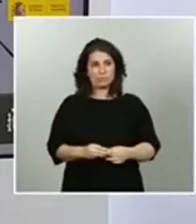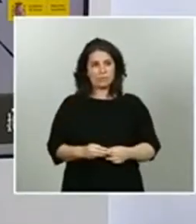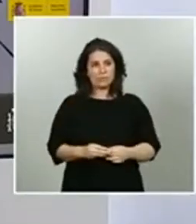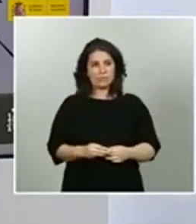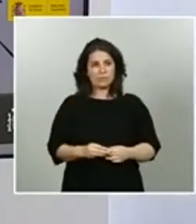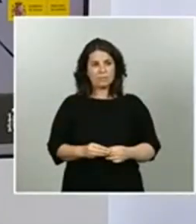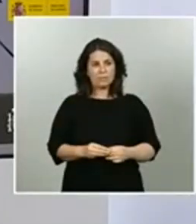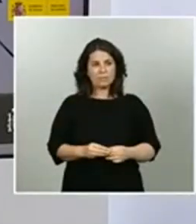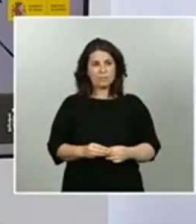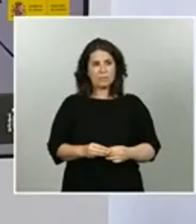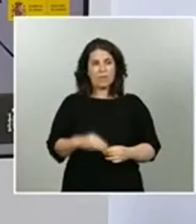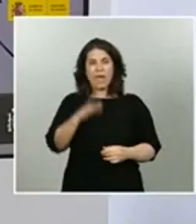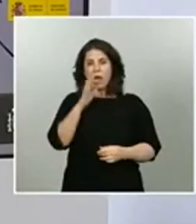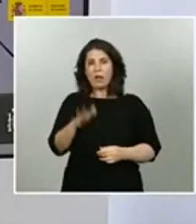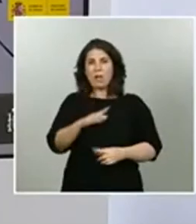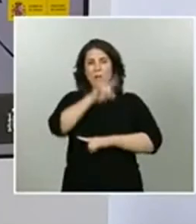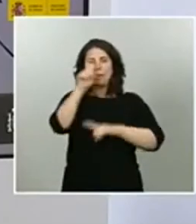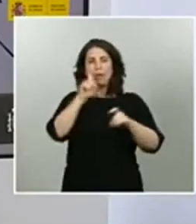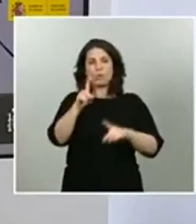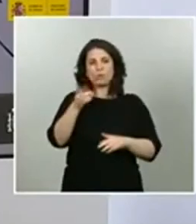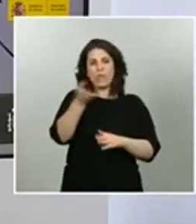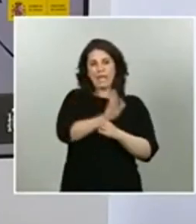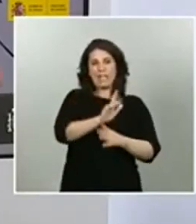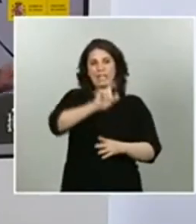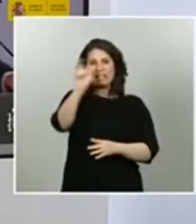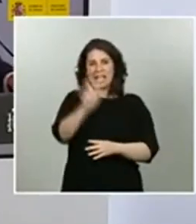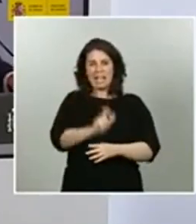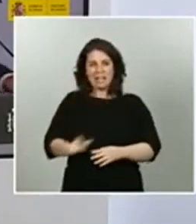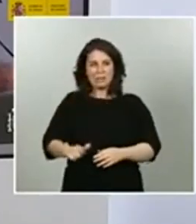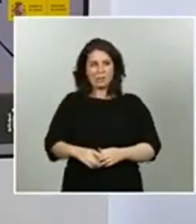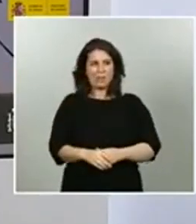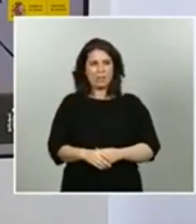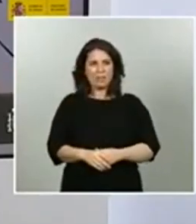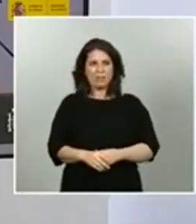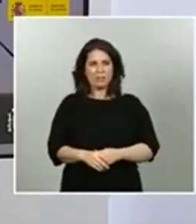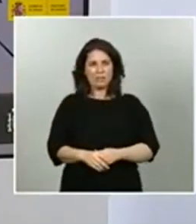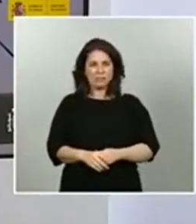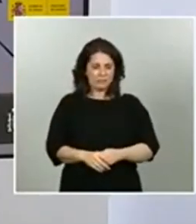italiana, pregunta Ilario Lombardo de Diario La Stampa.